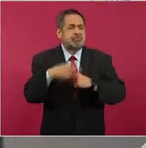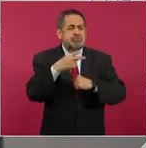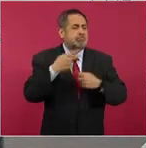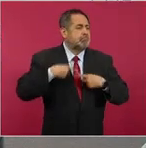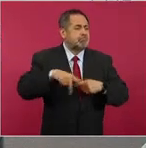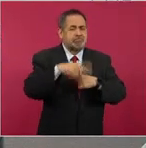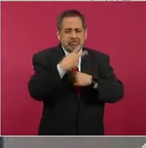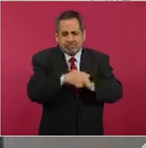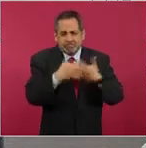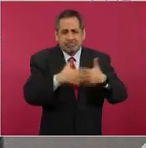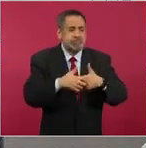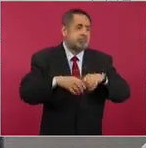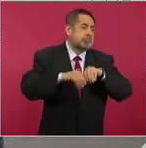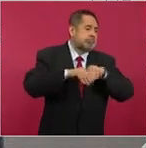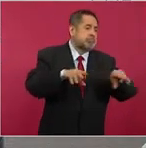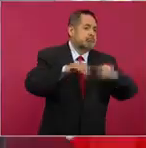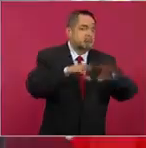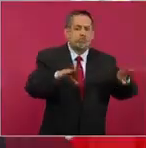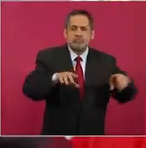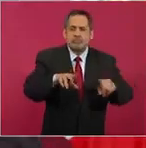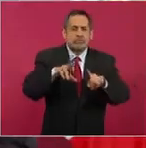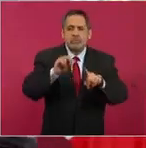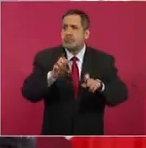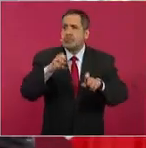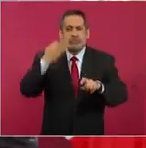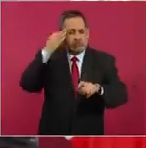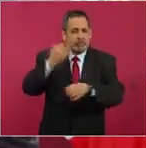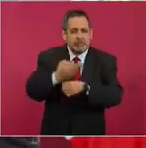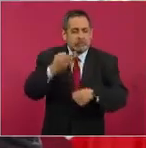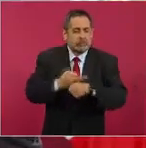televisoras sacando imágenes que eran de otro tiempo,